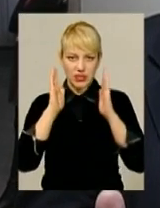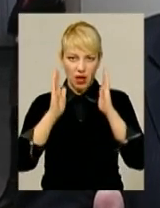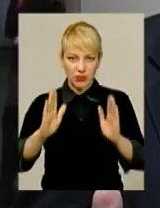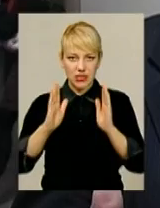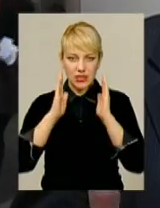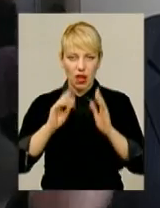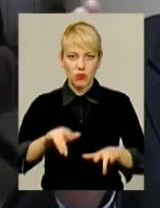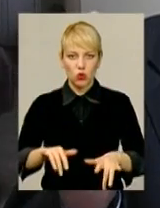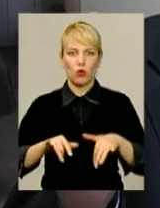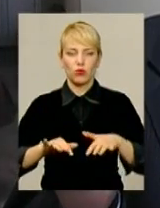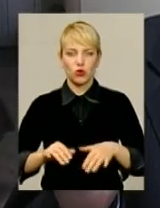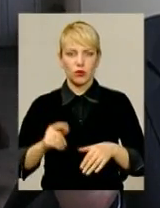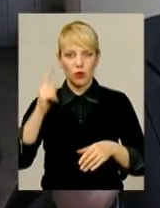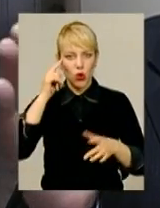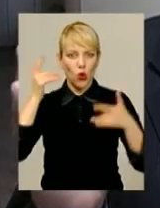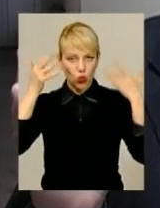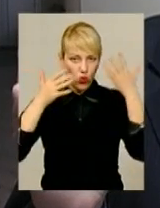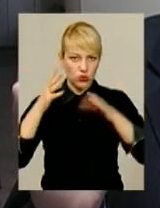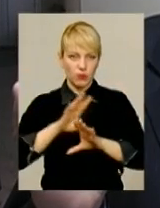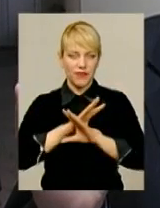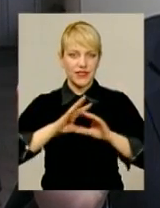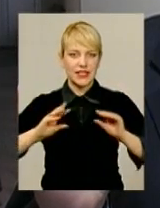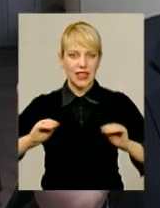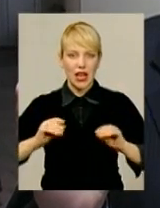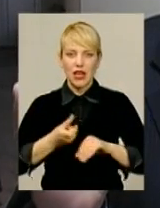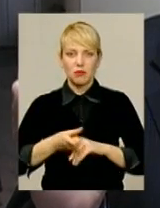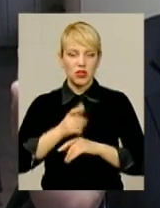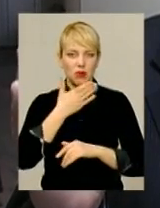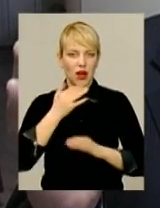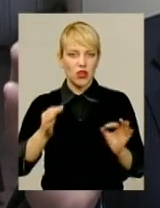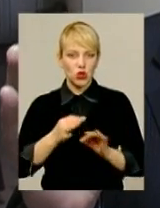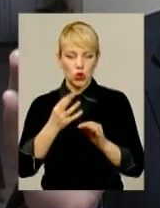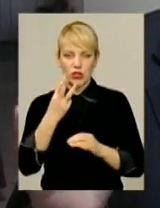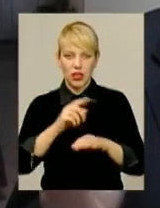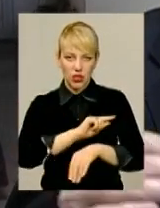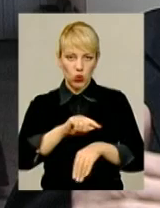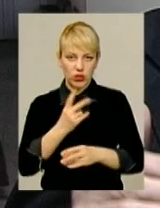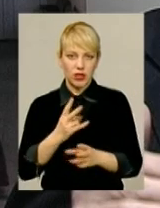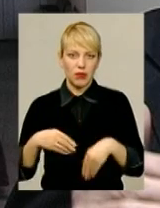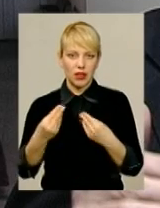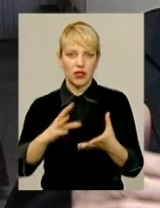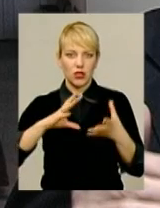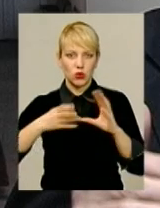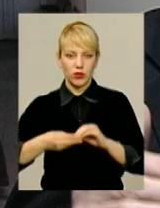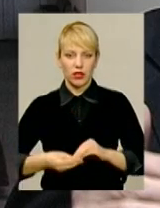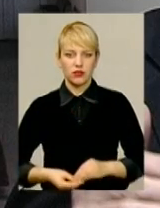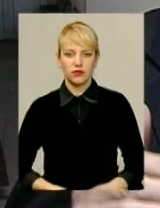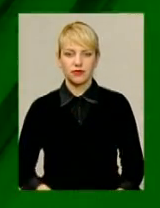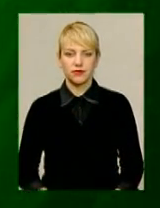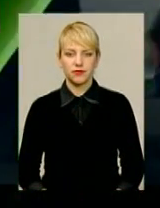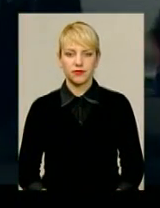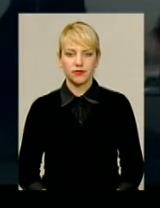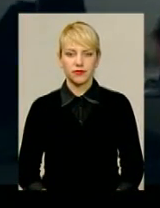комп'ютер і розум, і все. І більш немає нічого. І за 3 години треба дати результат.